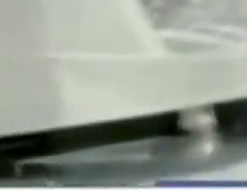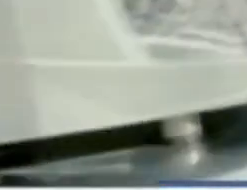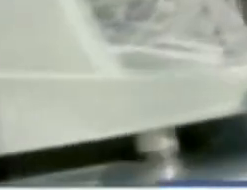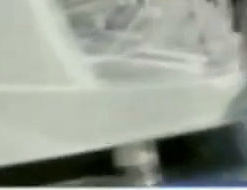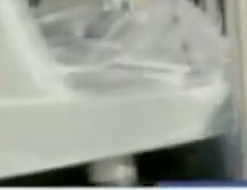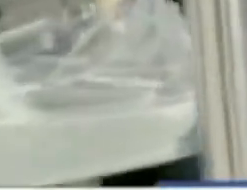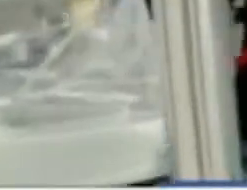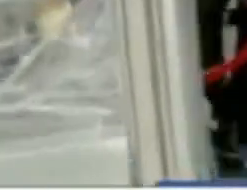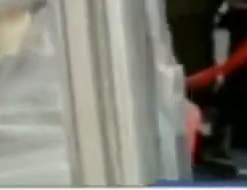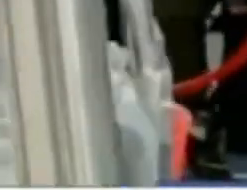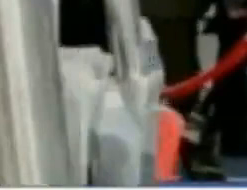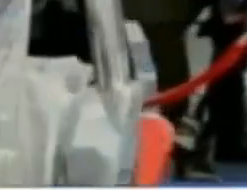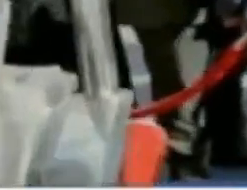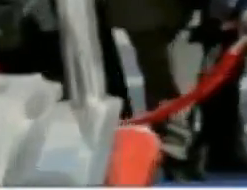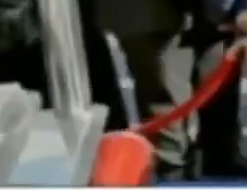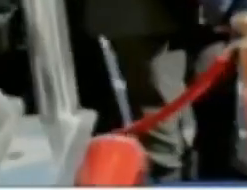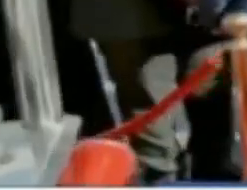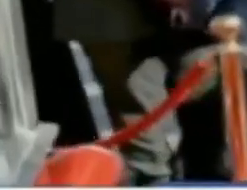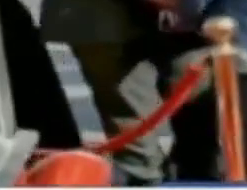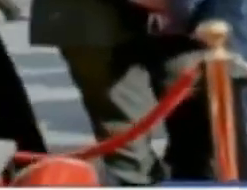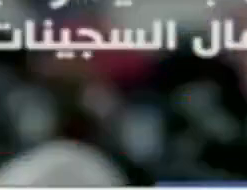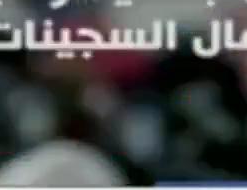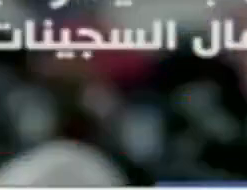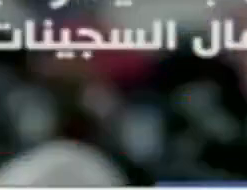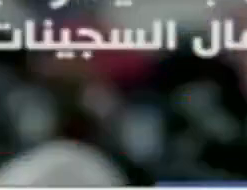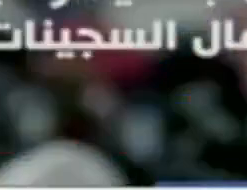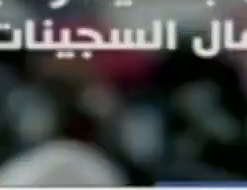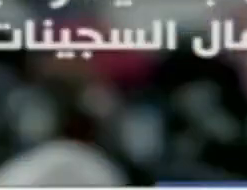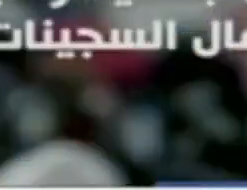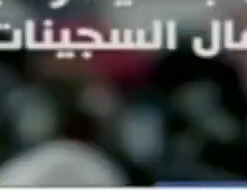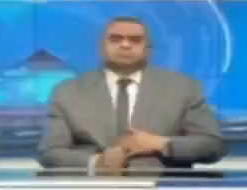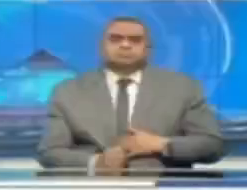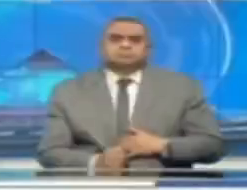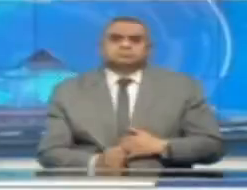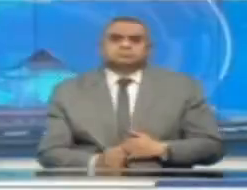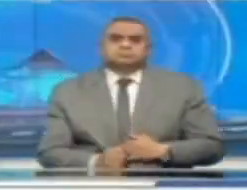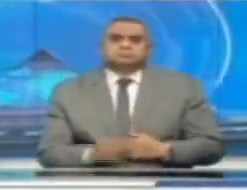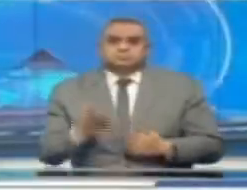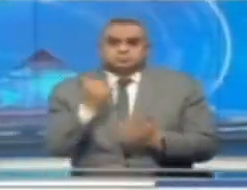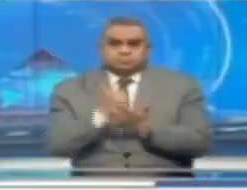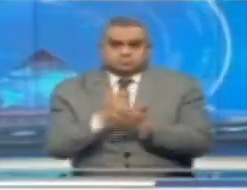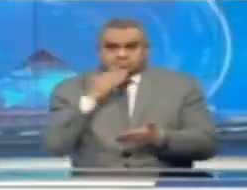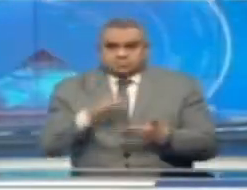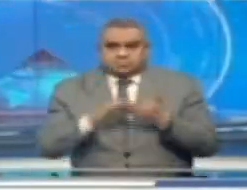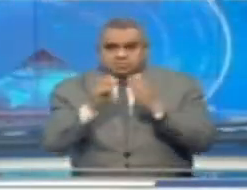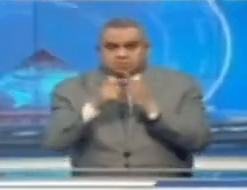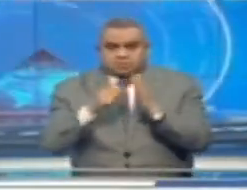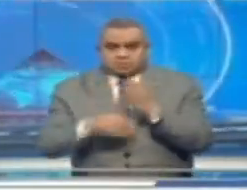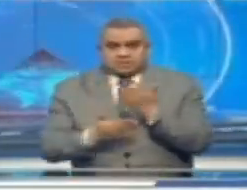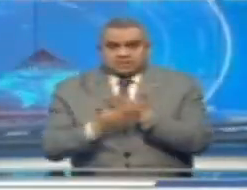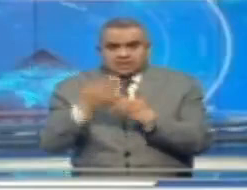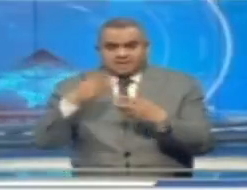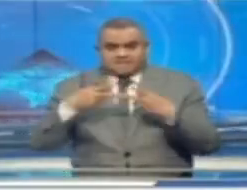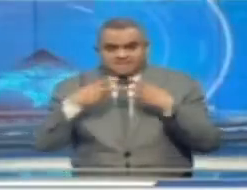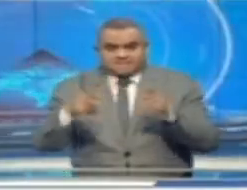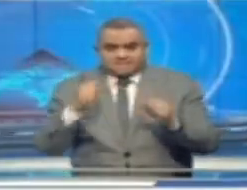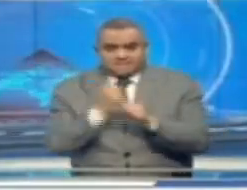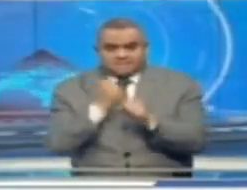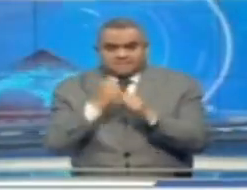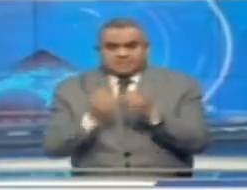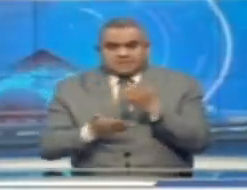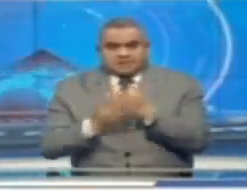بالإضافة للمشروعات الصغيرة اللي قدمت للأسر النزلاء السابقين، اللي بتفتح لهم طاقة